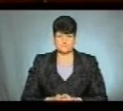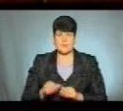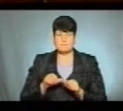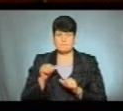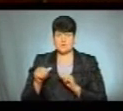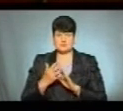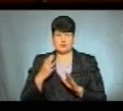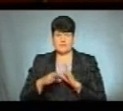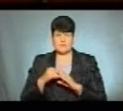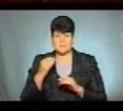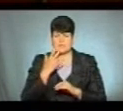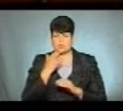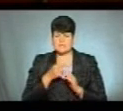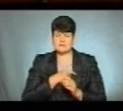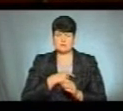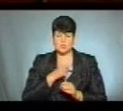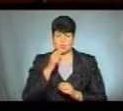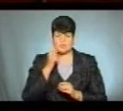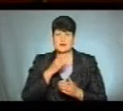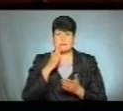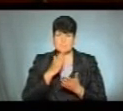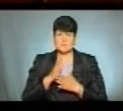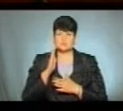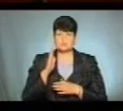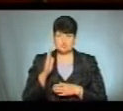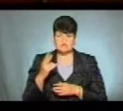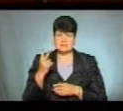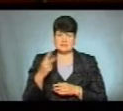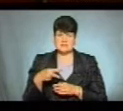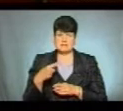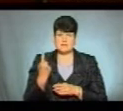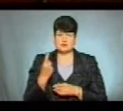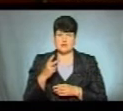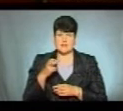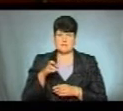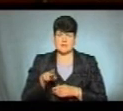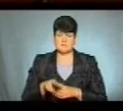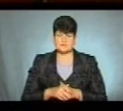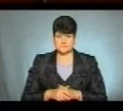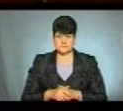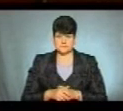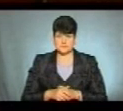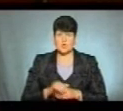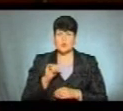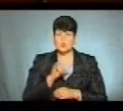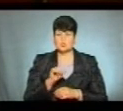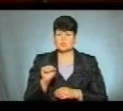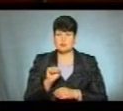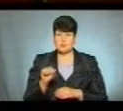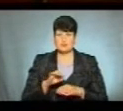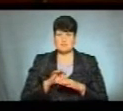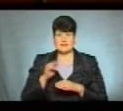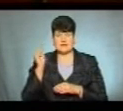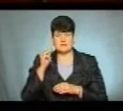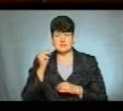Позачергові вибори народних депутатів України мають відбутися 21 липня. У Теребовлі провели